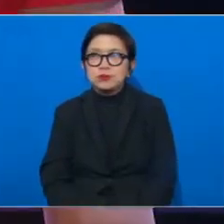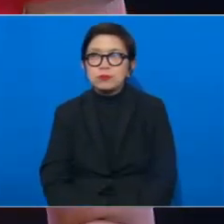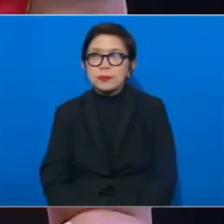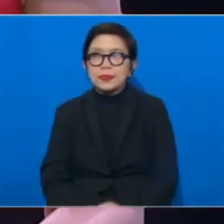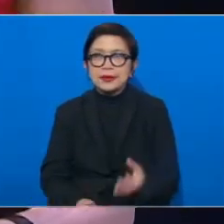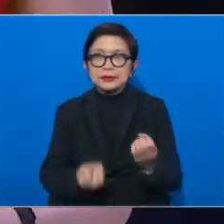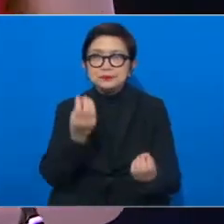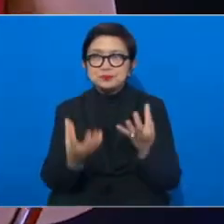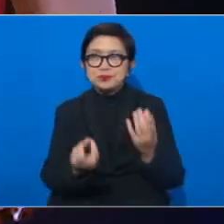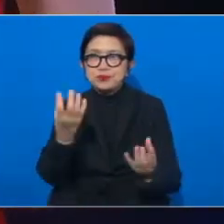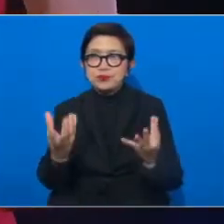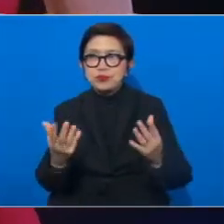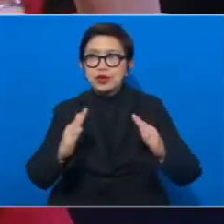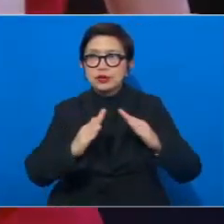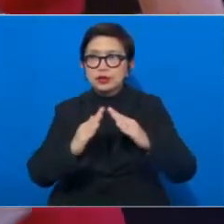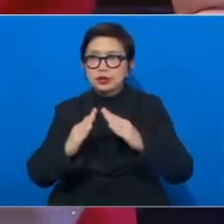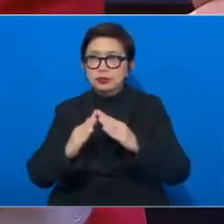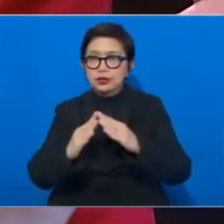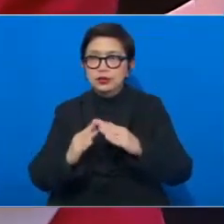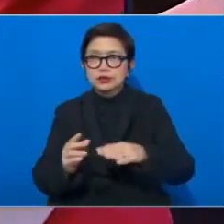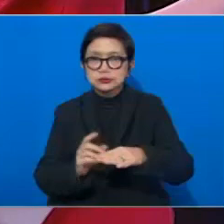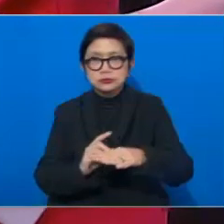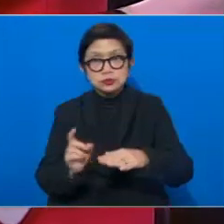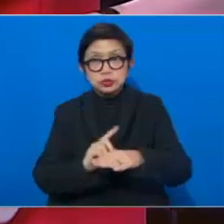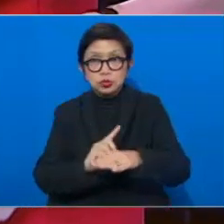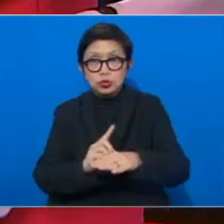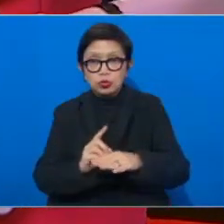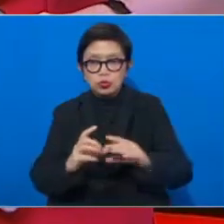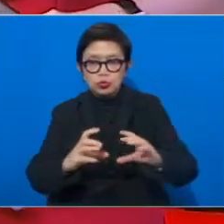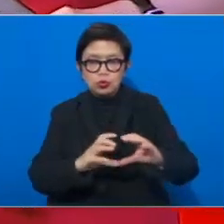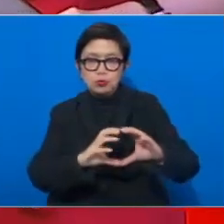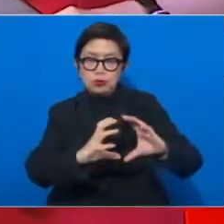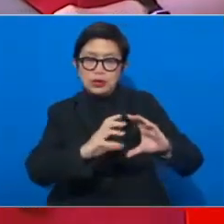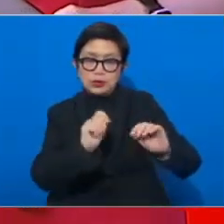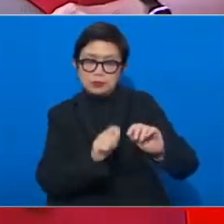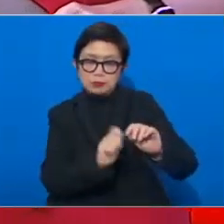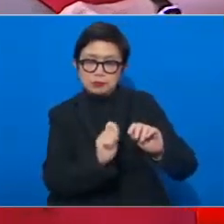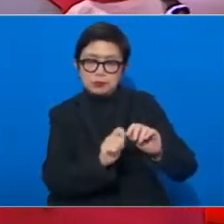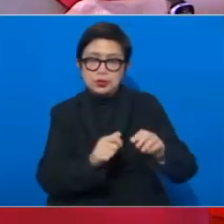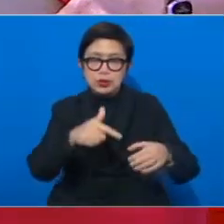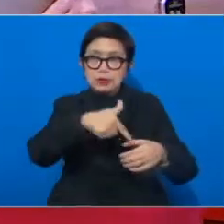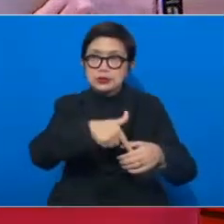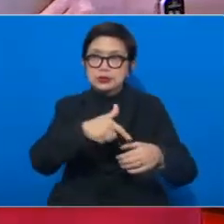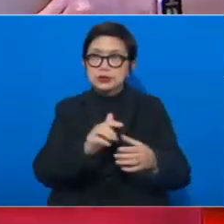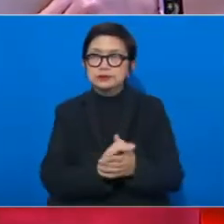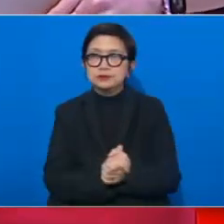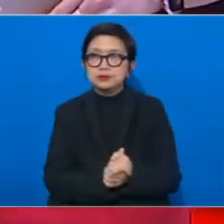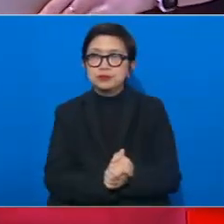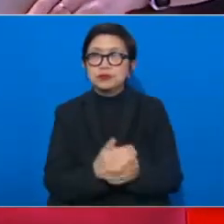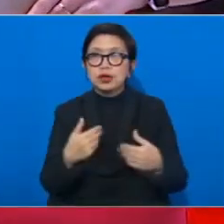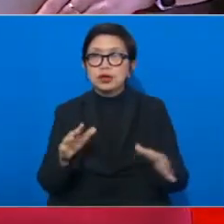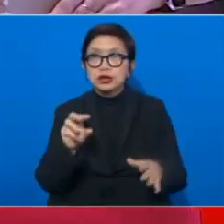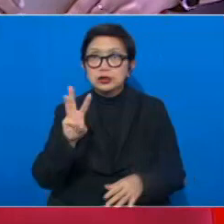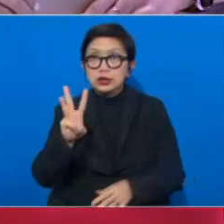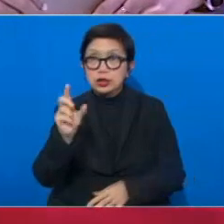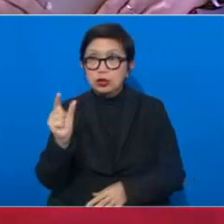Kebakaran melanda sebuah rumah yang dijadikan kios bensin dan tambal ban di Mojokerto, Jawa Timur. Sementara itu ditinggal orang tuanya ke gereja, tiga orang